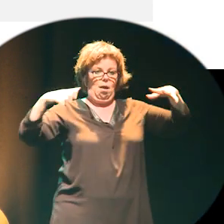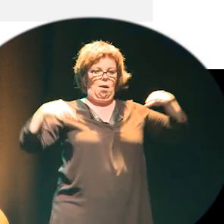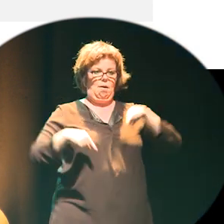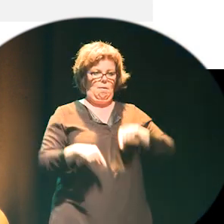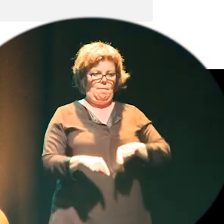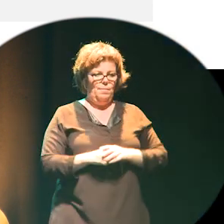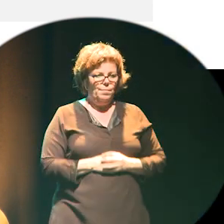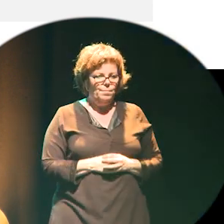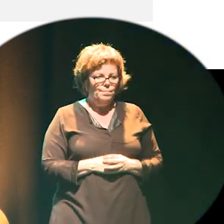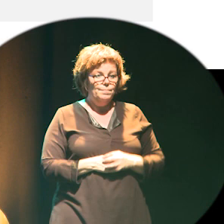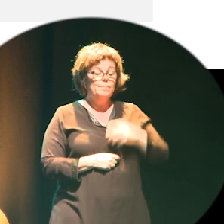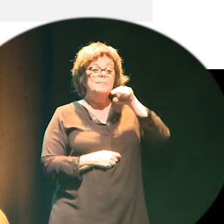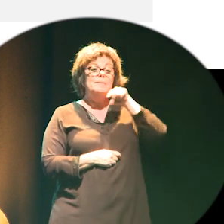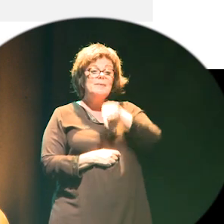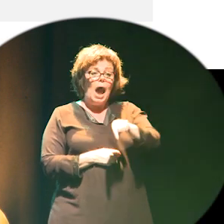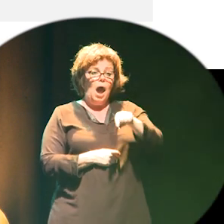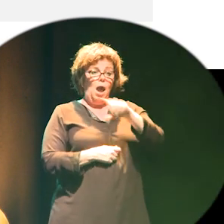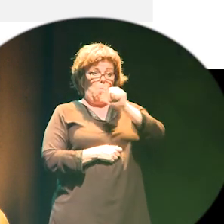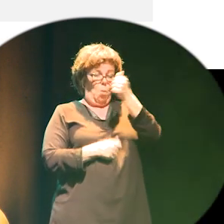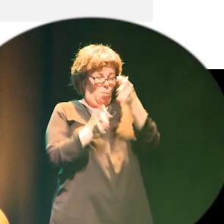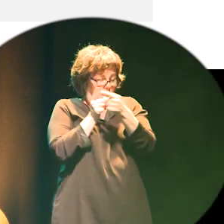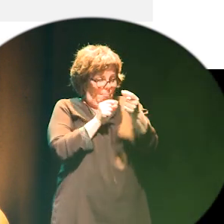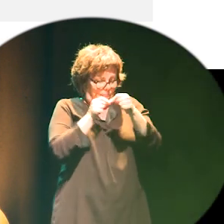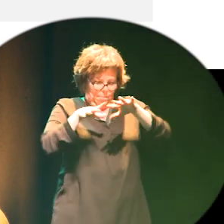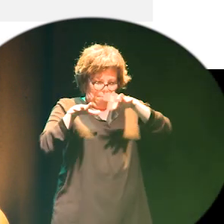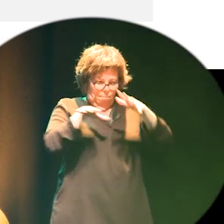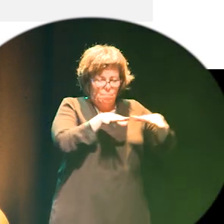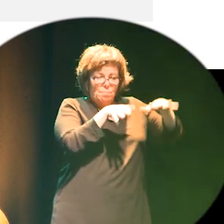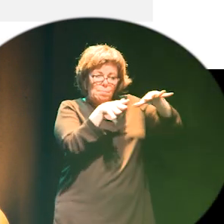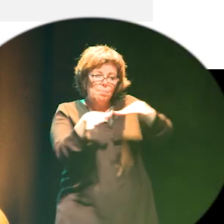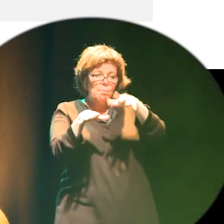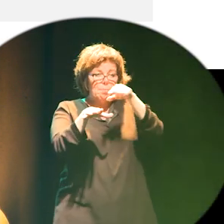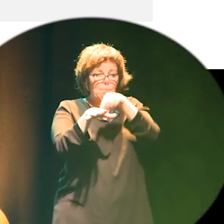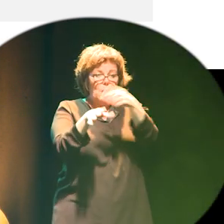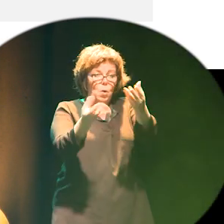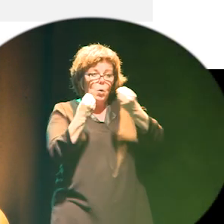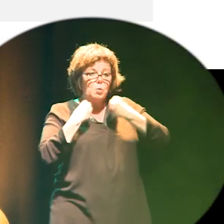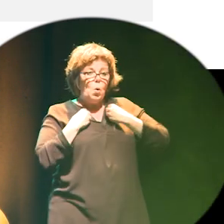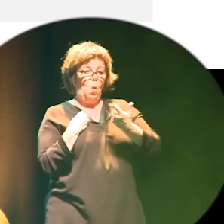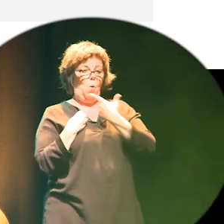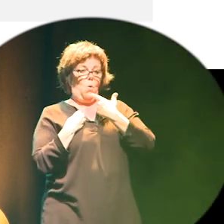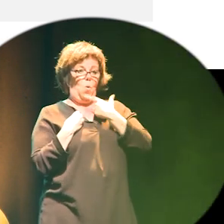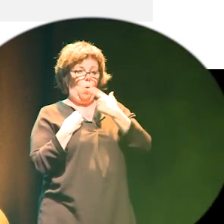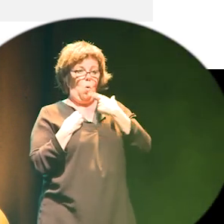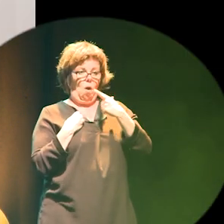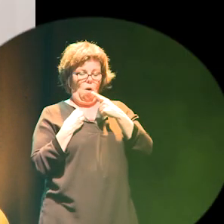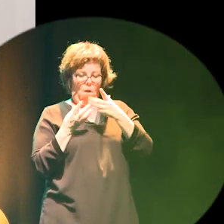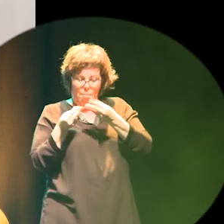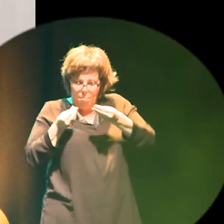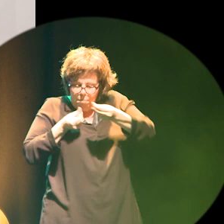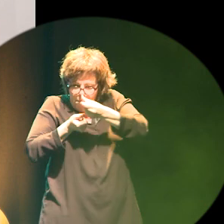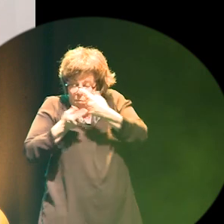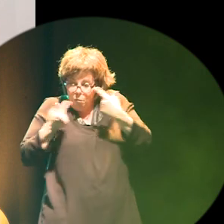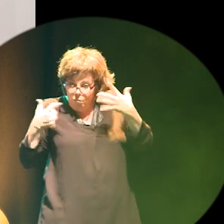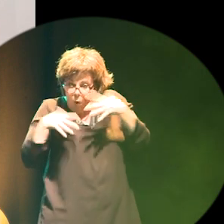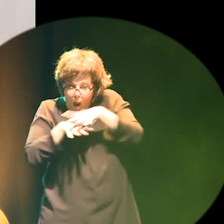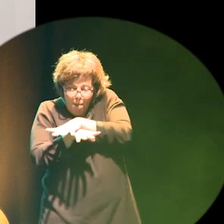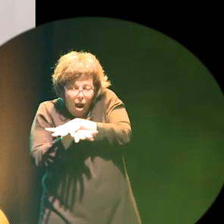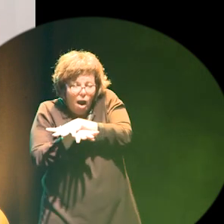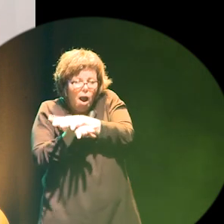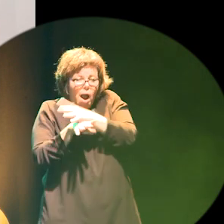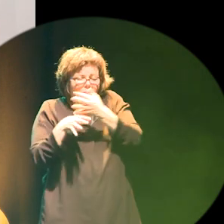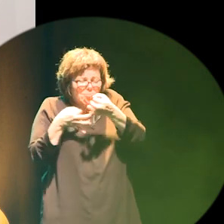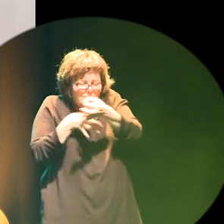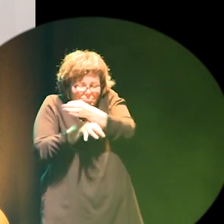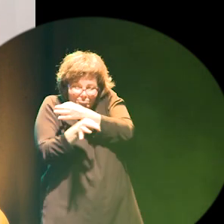phytoplancton, c'est la première étape qui permet de passer de l'inorganique à l'organique, du minéral